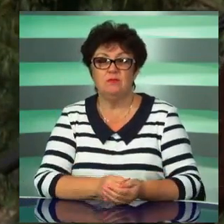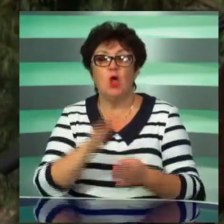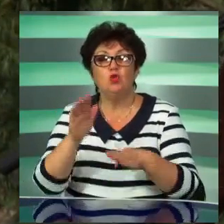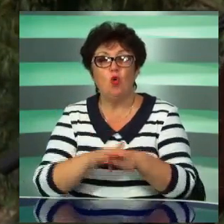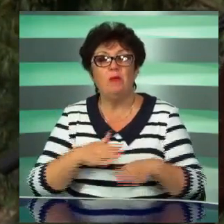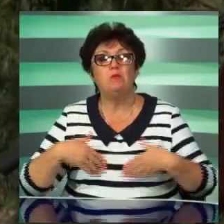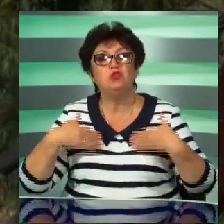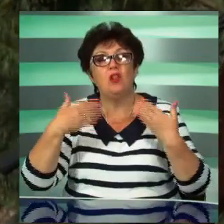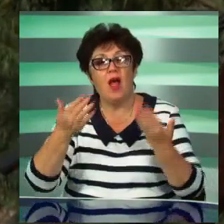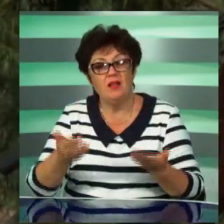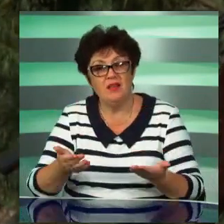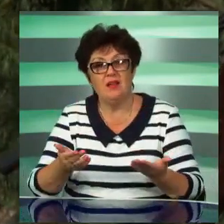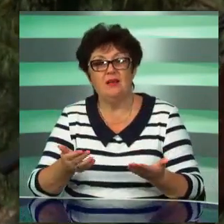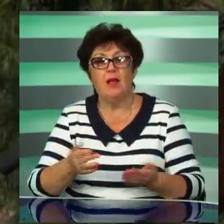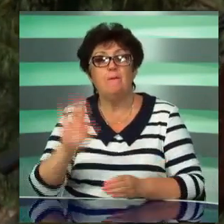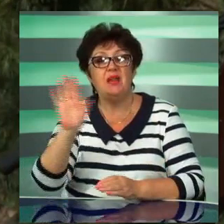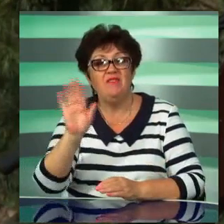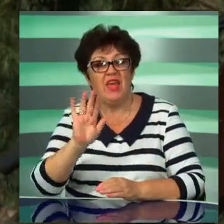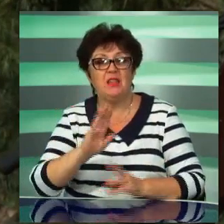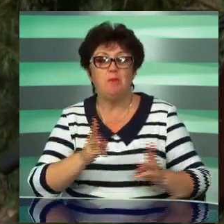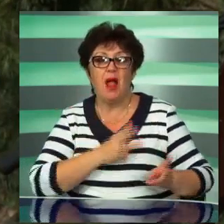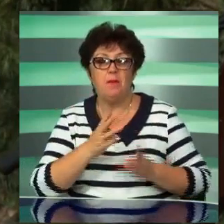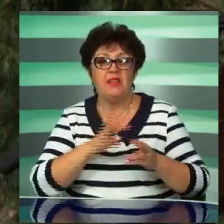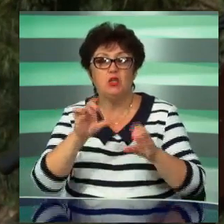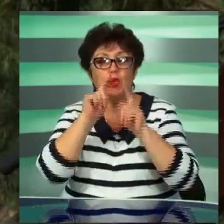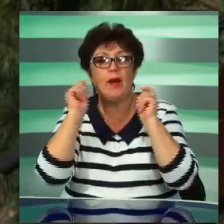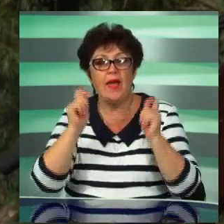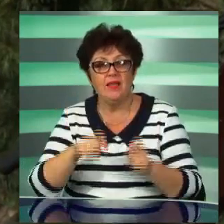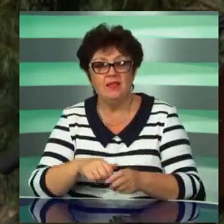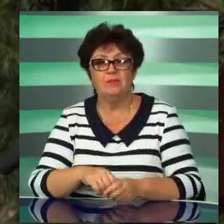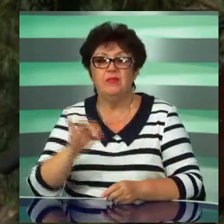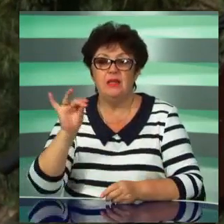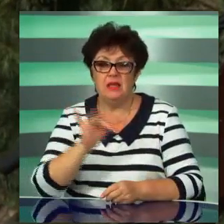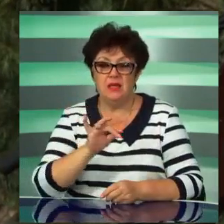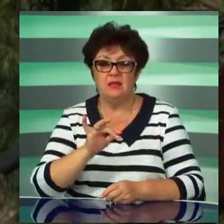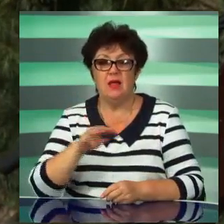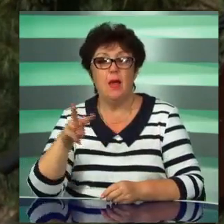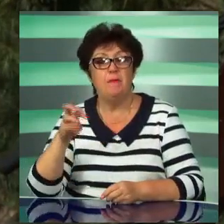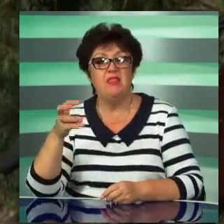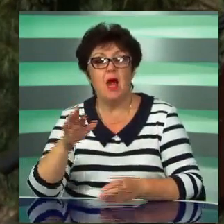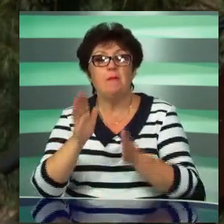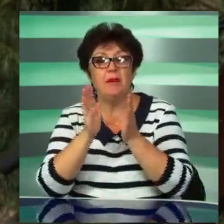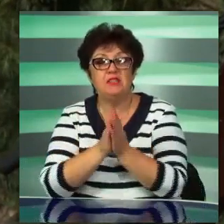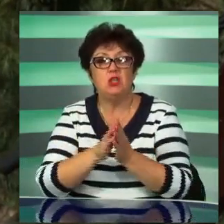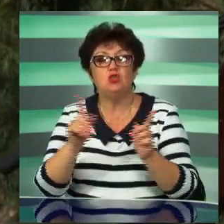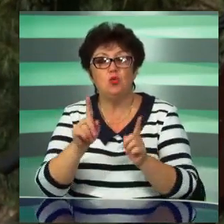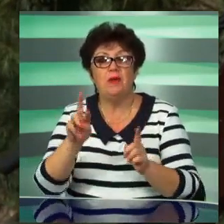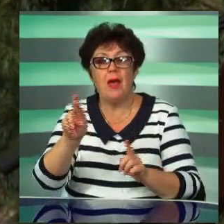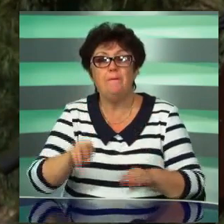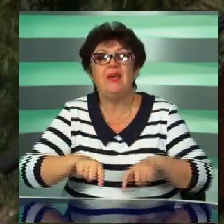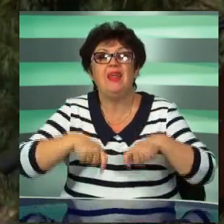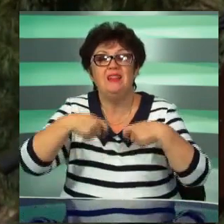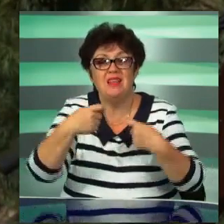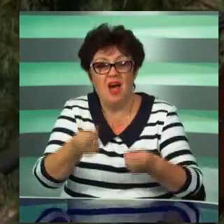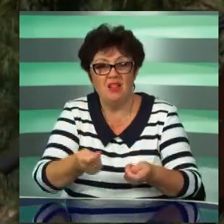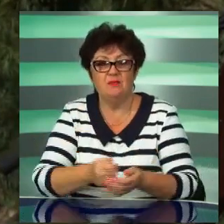добрые пожелания, приветы пламенные из Украины. И меня попросили еще, чтобы я передал